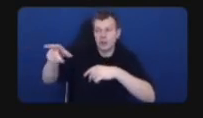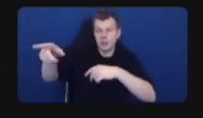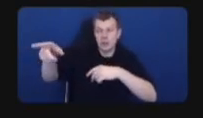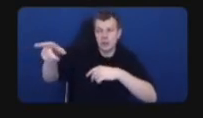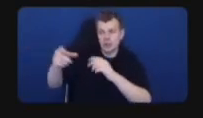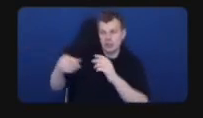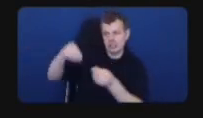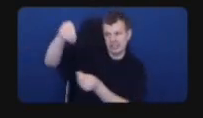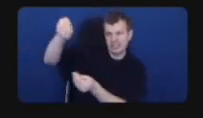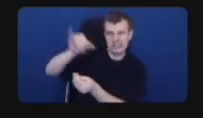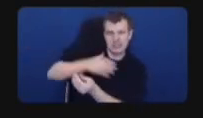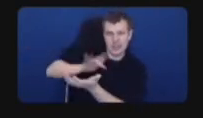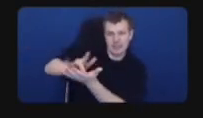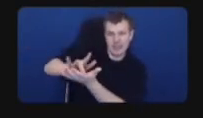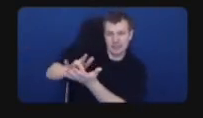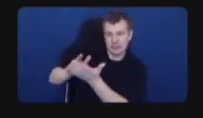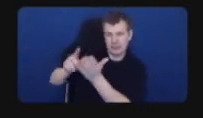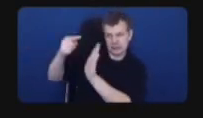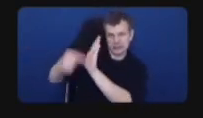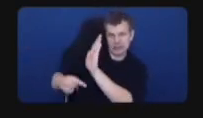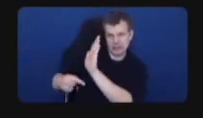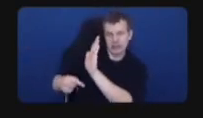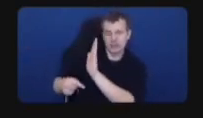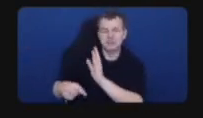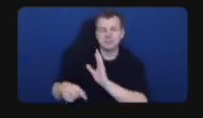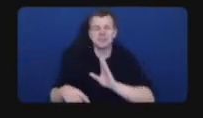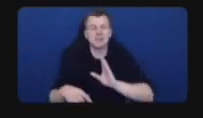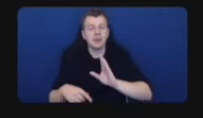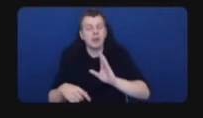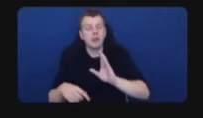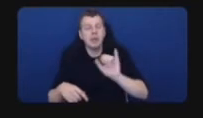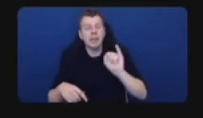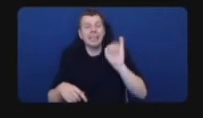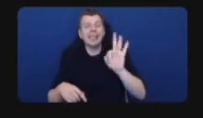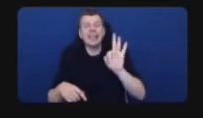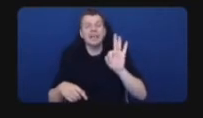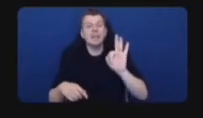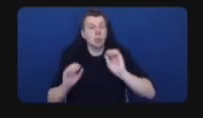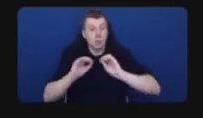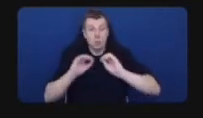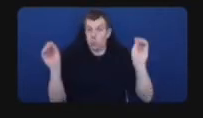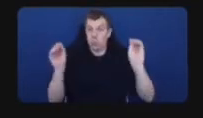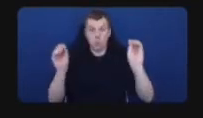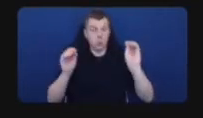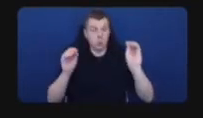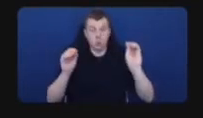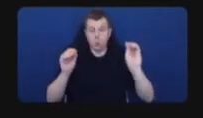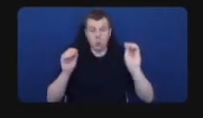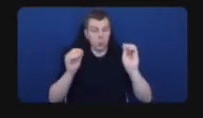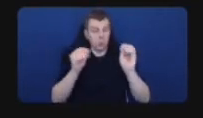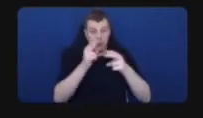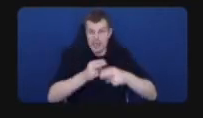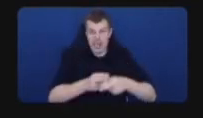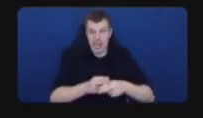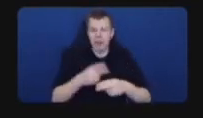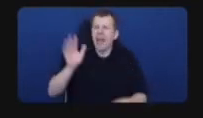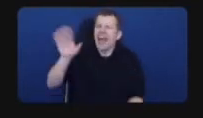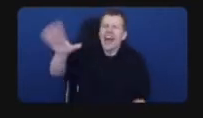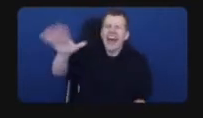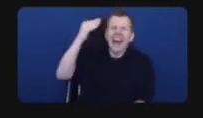药单可以准备好。我们是跟避难所是有合作关系的。那如果说你们来的时